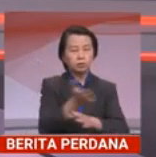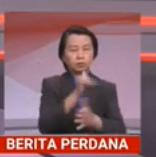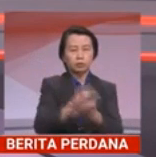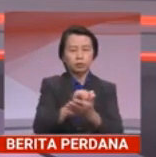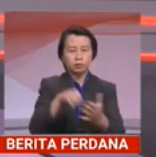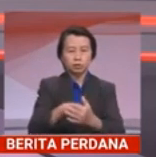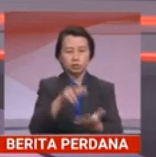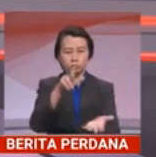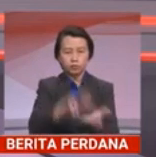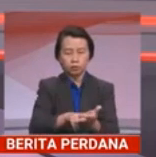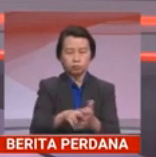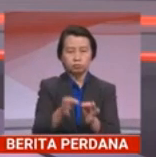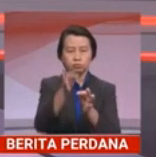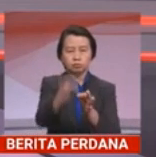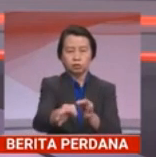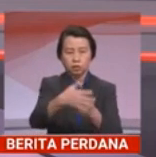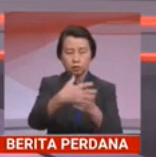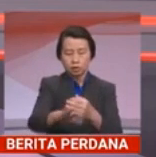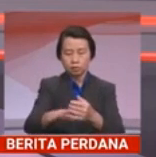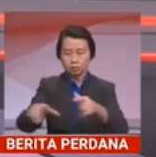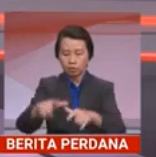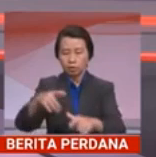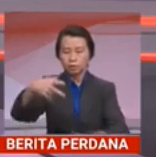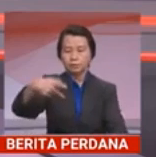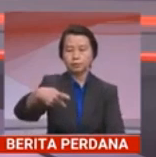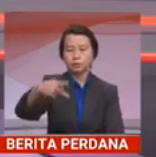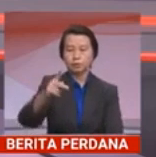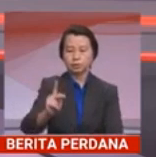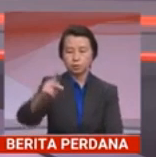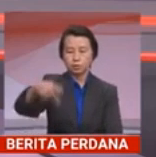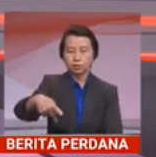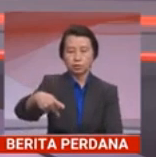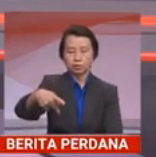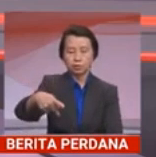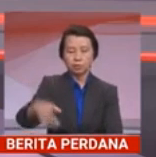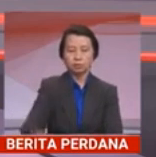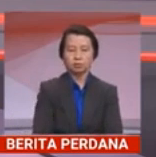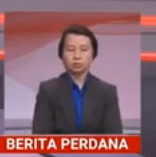berada dalam status penangguhan selepas pelaksanaan Perintah Kawalan Pergerakan